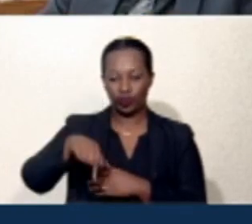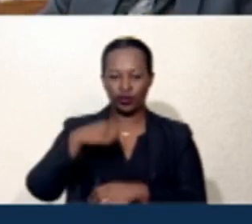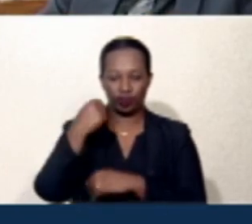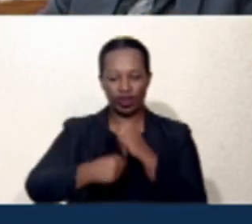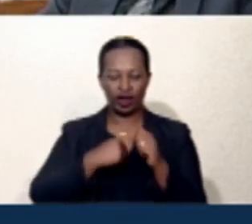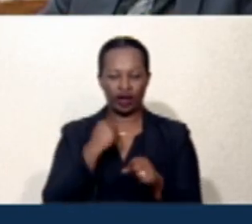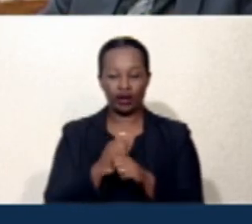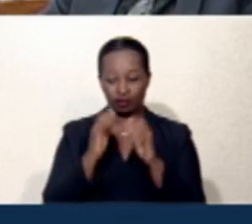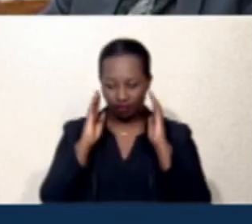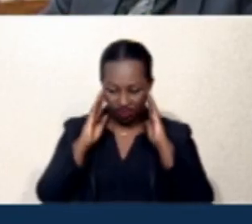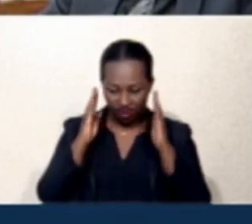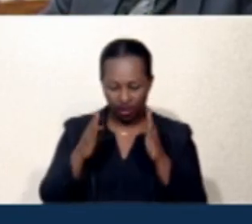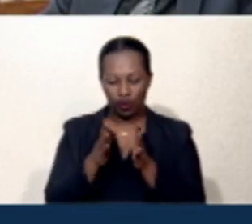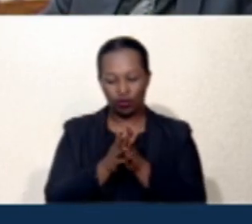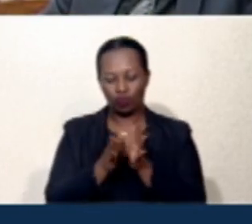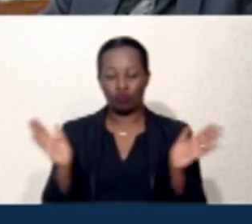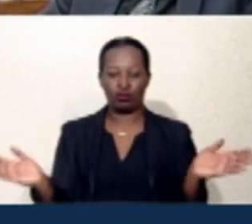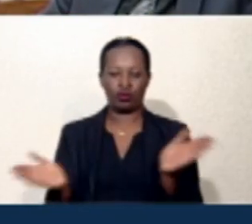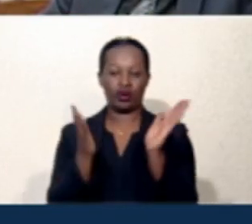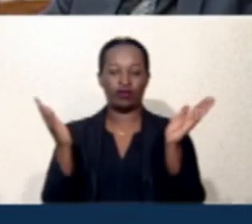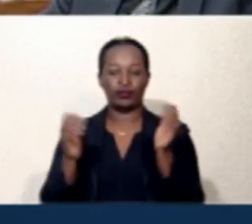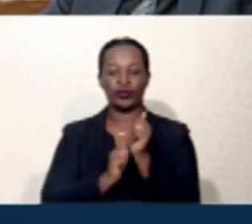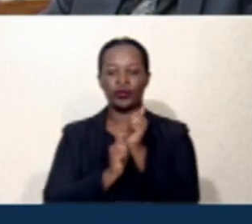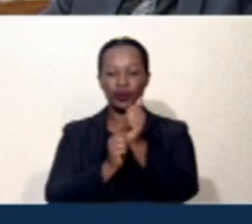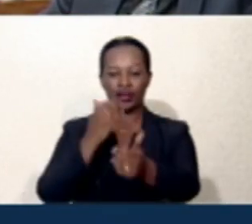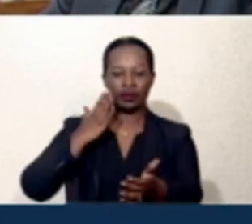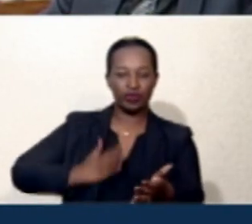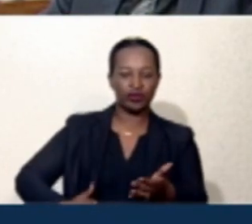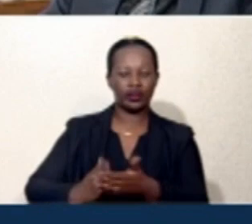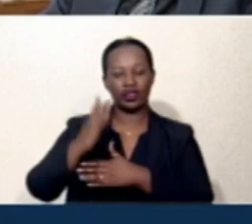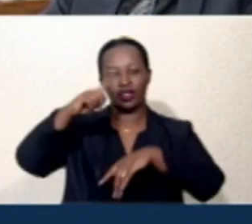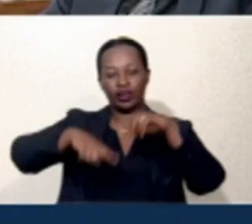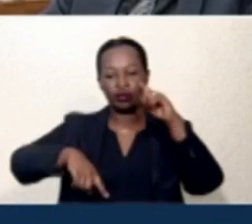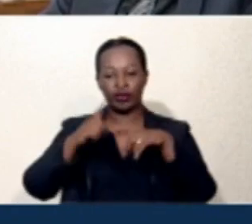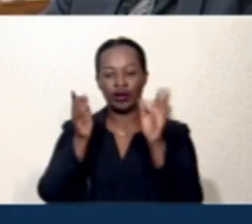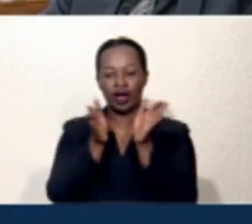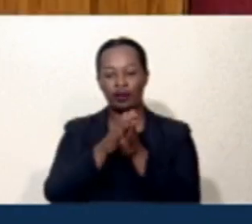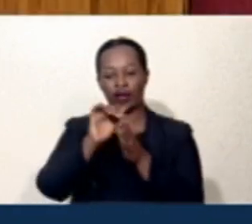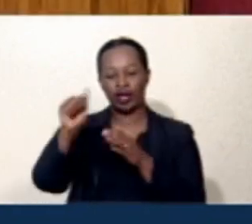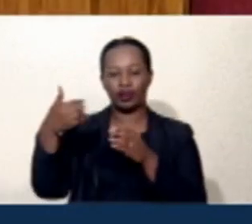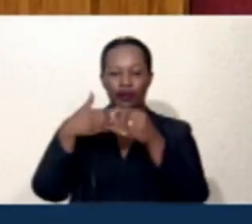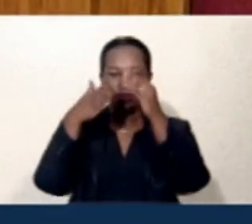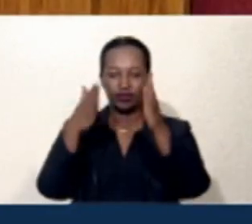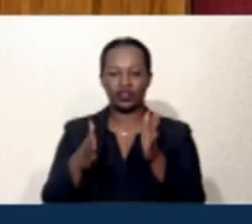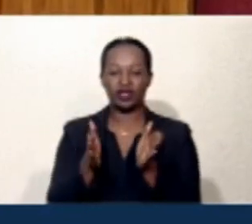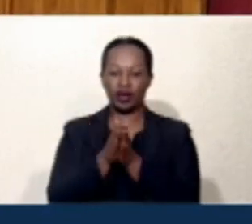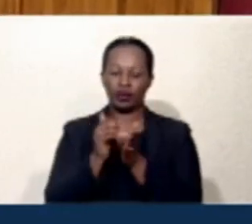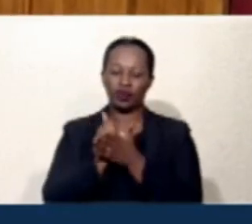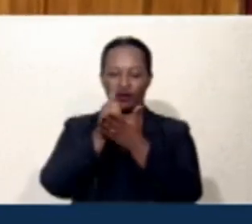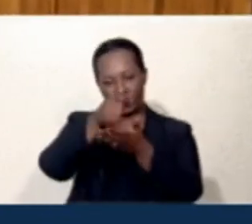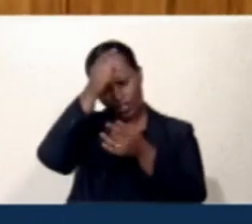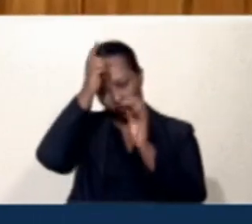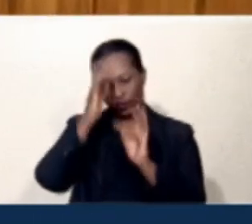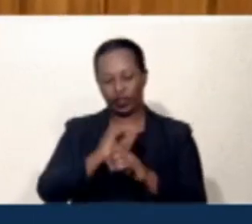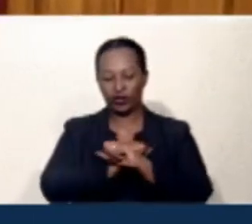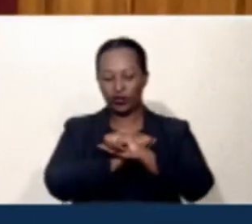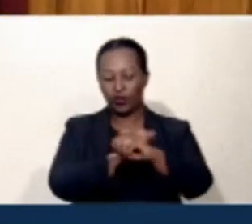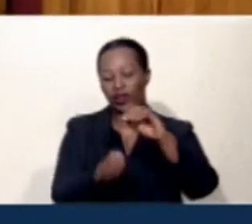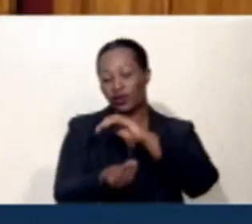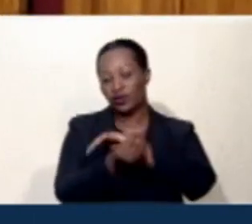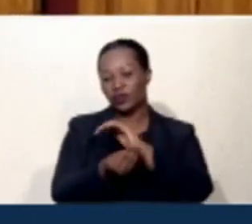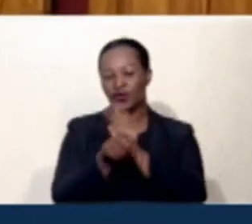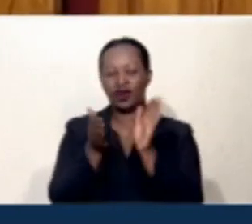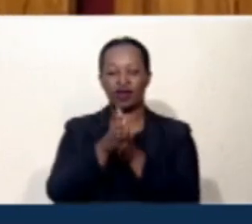2022-2023 bizibanda ku kangurambaga, gukurikirana imyitwarire y'abanyapolitike n'abandi bayobozi no gufasha abaturage kurwanya ruswa n'akarengane,